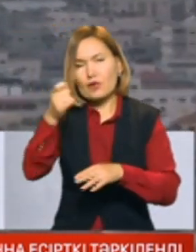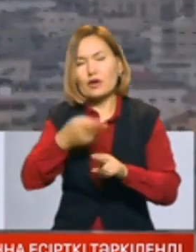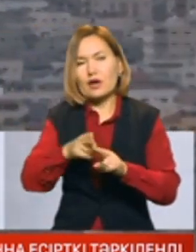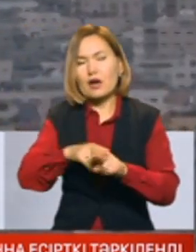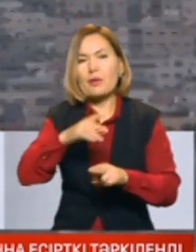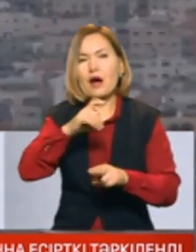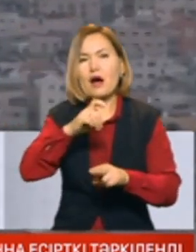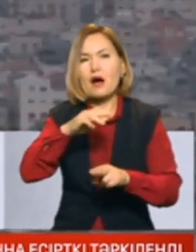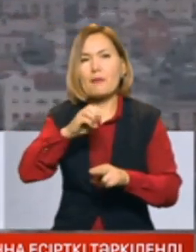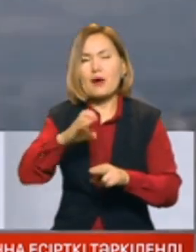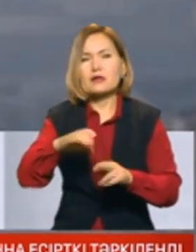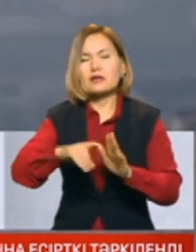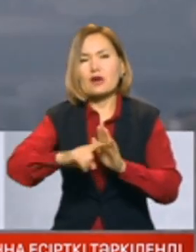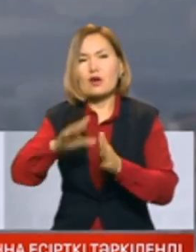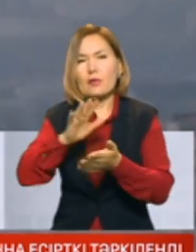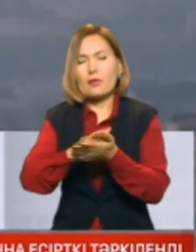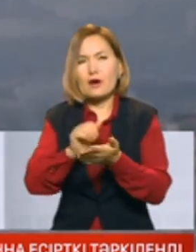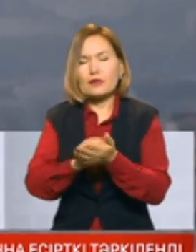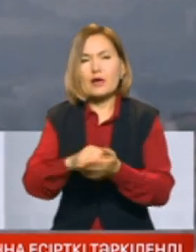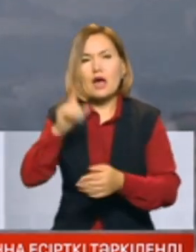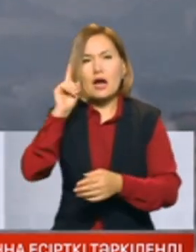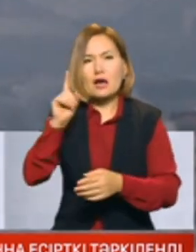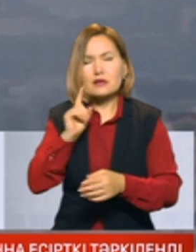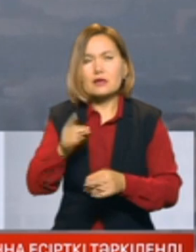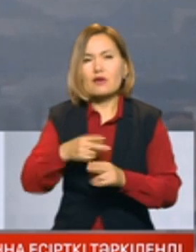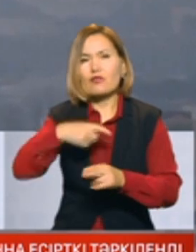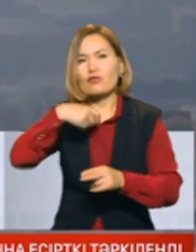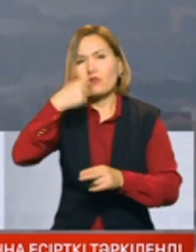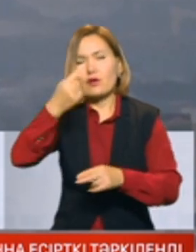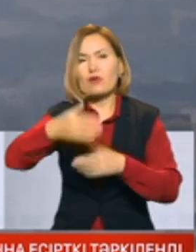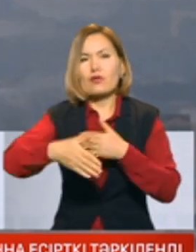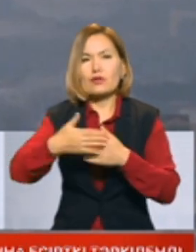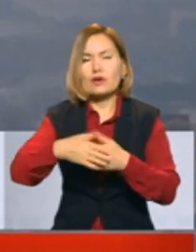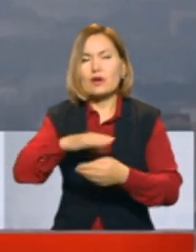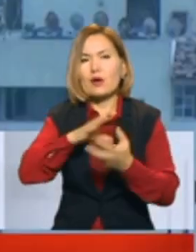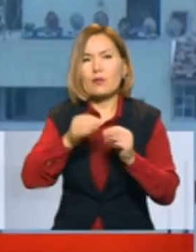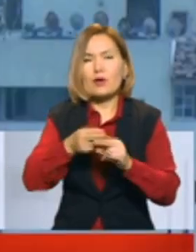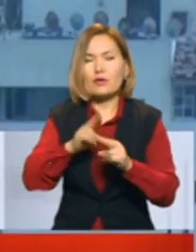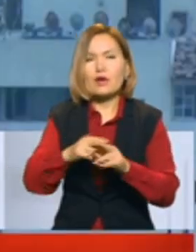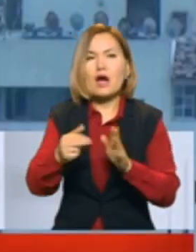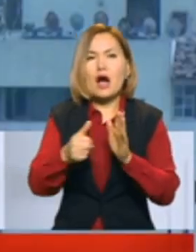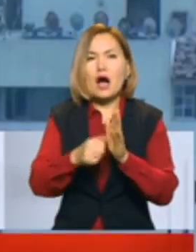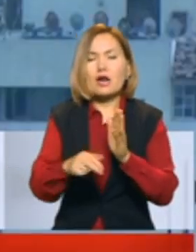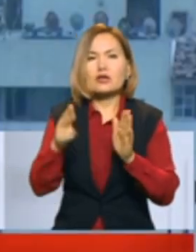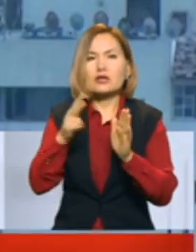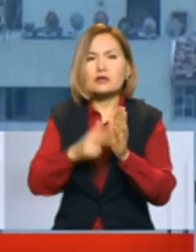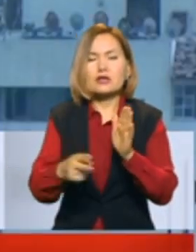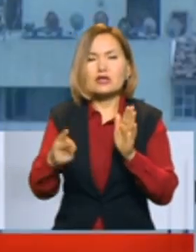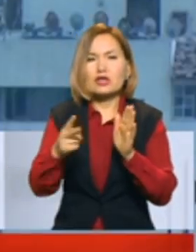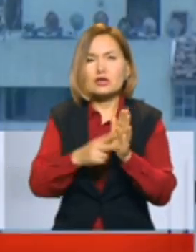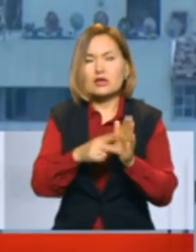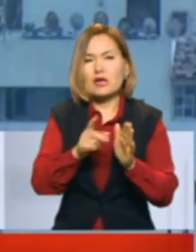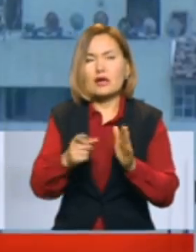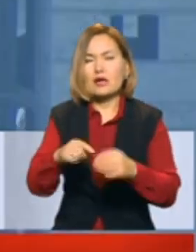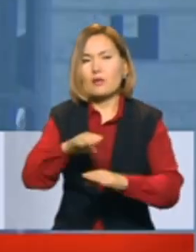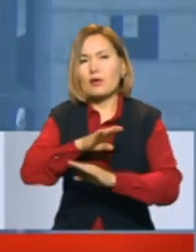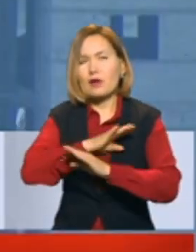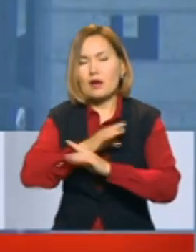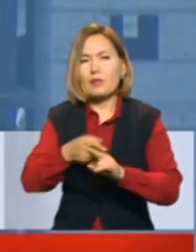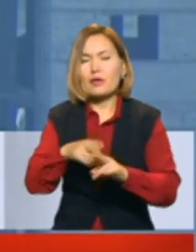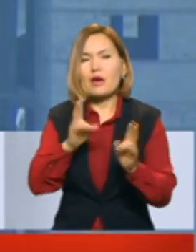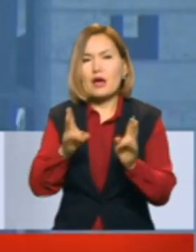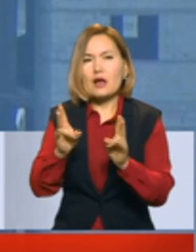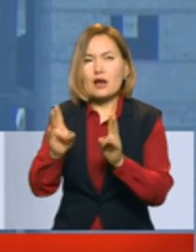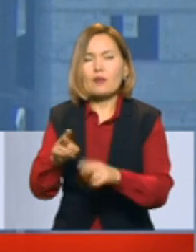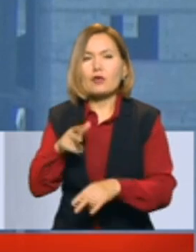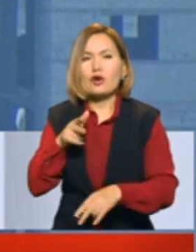ескертусіз бомбаласа, тұтқындағы израильдіктерді дарғасатын мәлімдет. Әуе шабуылдарынан 687 палестиналық қаза тапқан. Жараланғандар